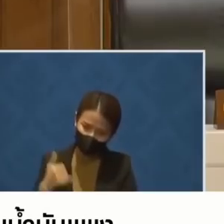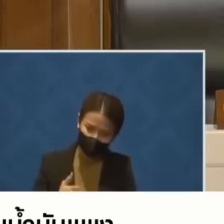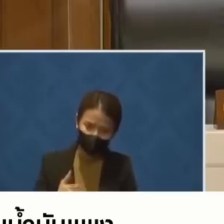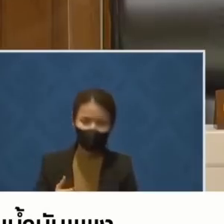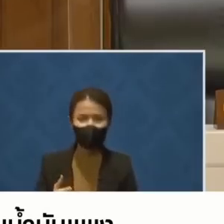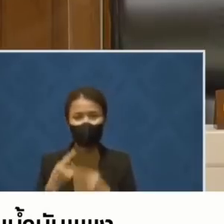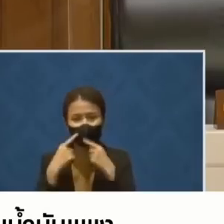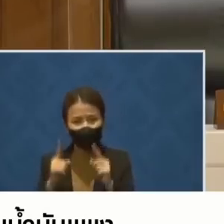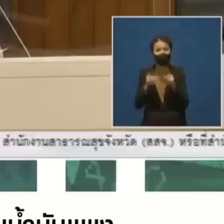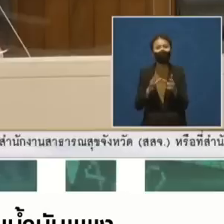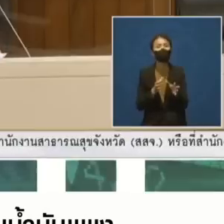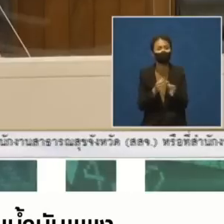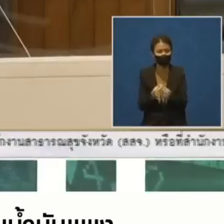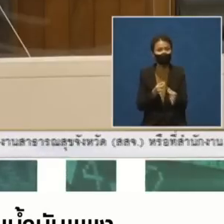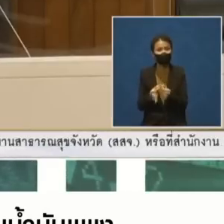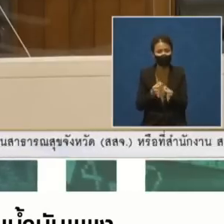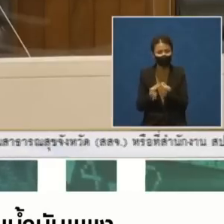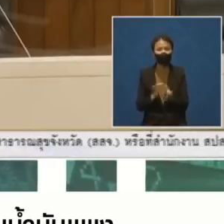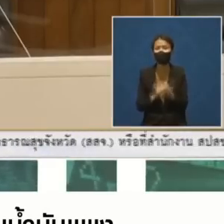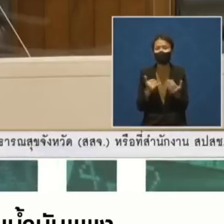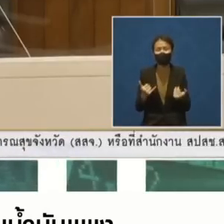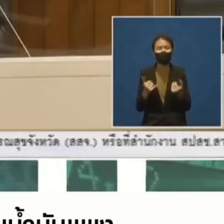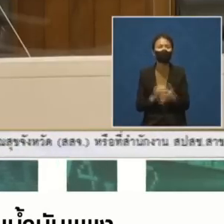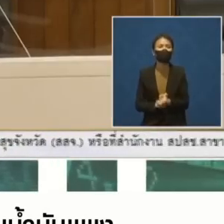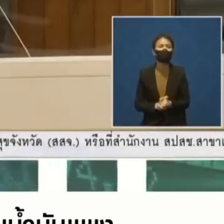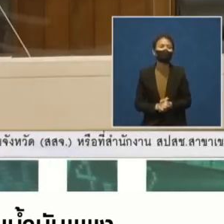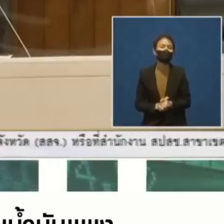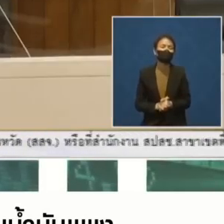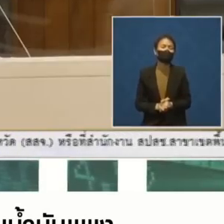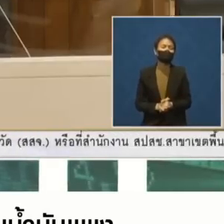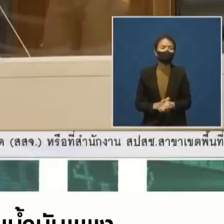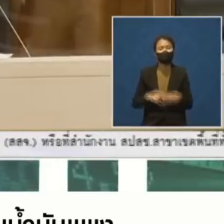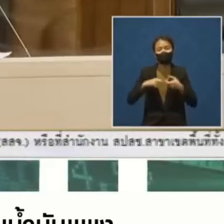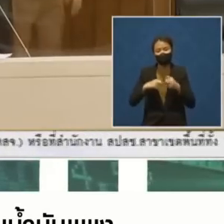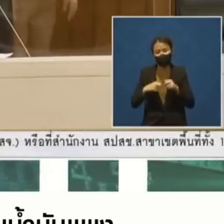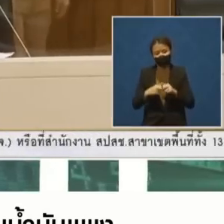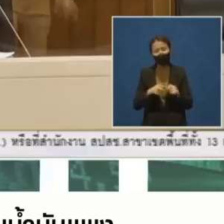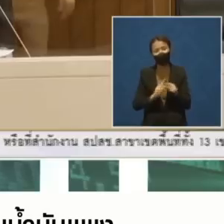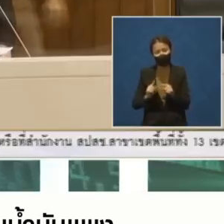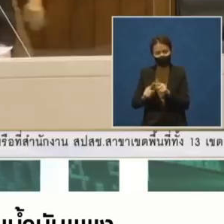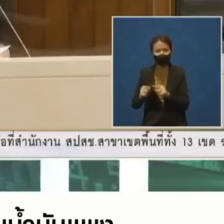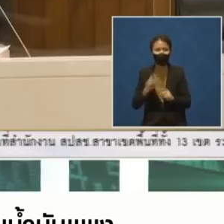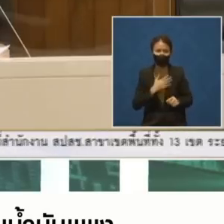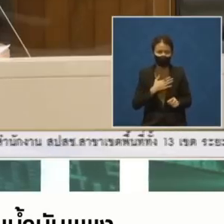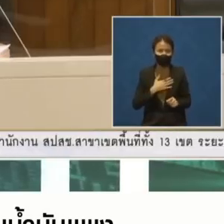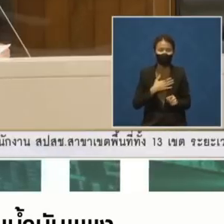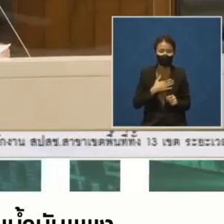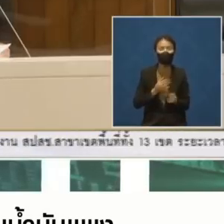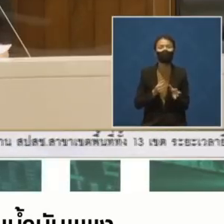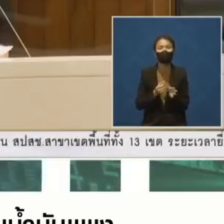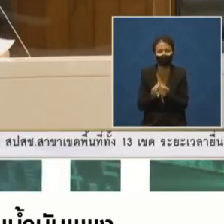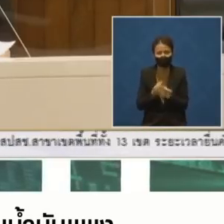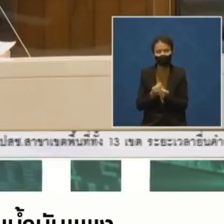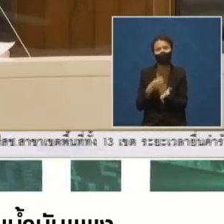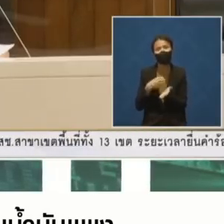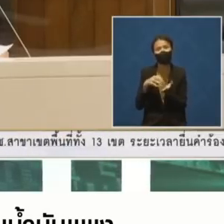แล้ว คือก็เคลียร์แต่ก็อย่างที่ผมบอกแหละพอท่านตอบแบบนี้เนี่ย ค ือไอ้ฝ่ายจ้องเนี่ยเขาจ้องอยู่แล้วตอนนี้ทุก